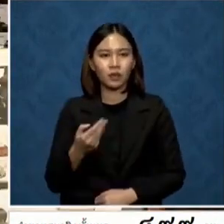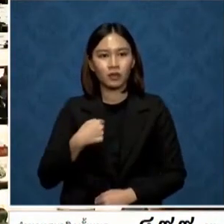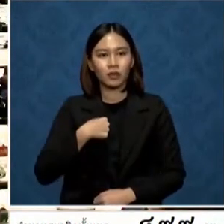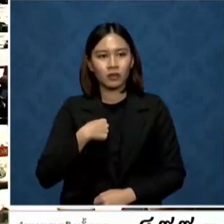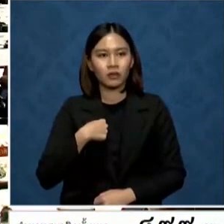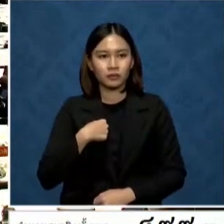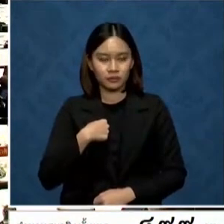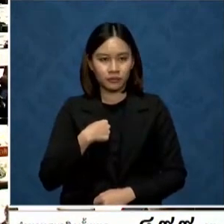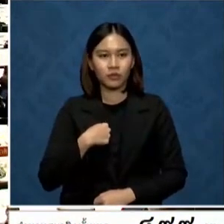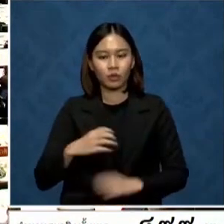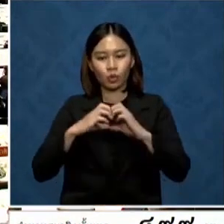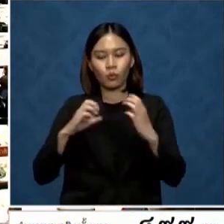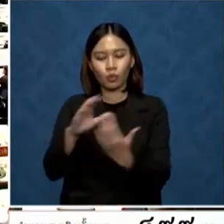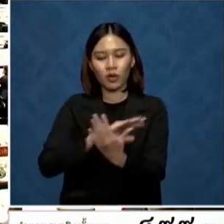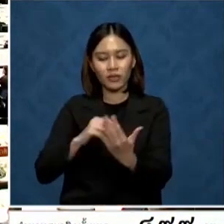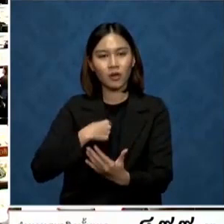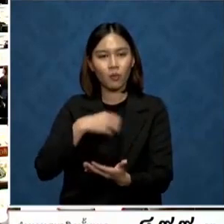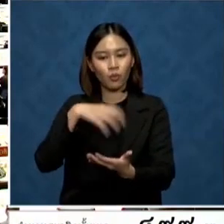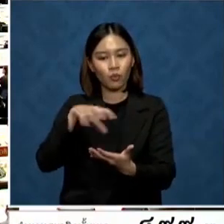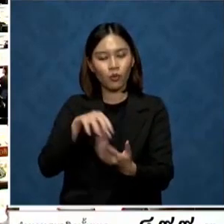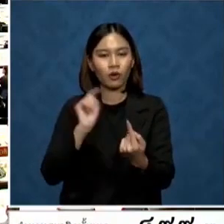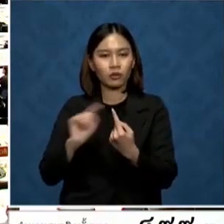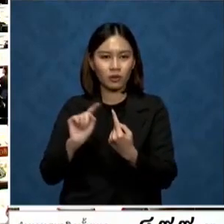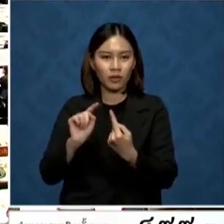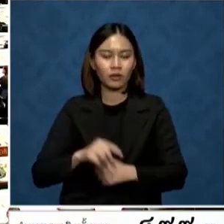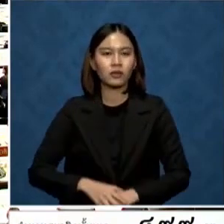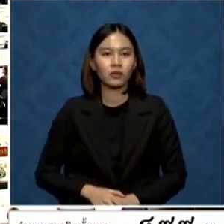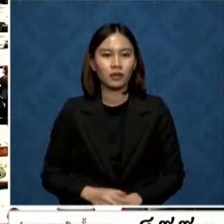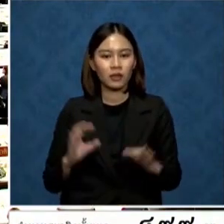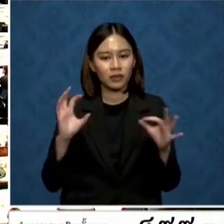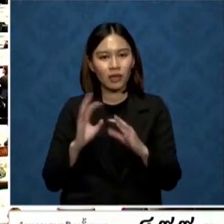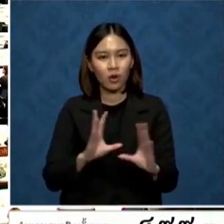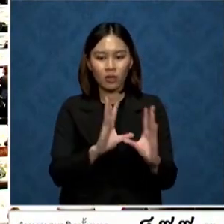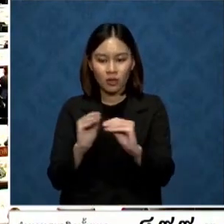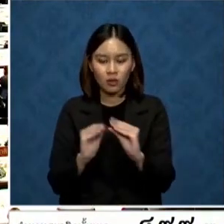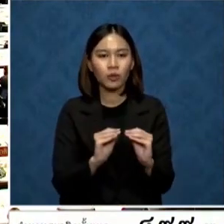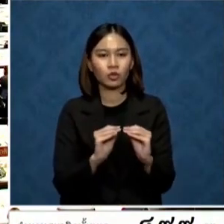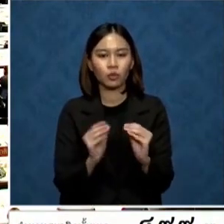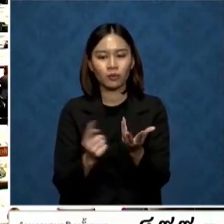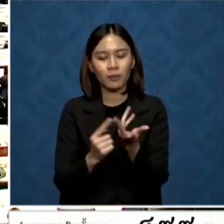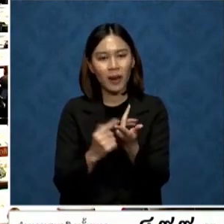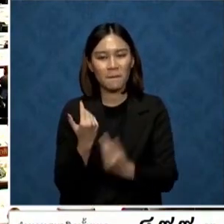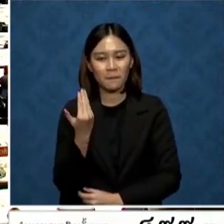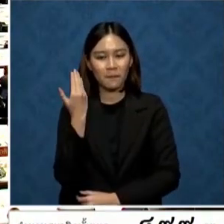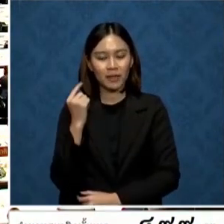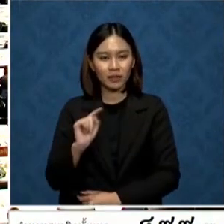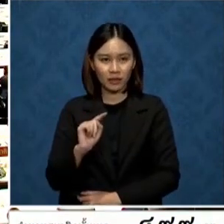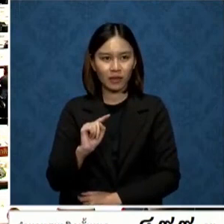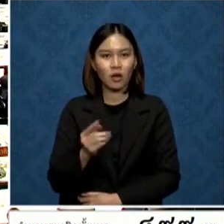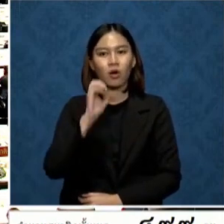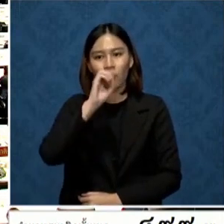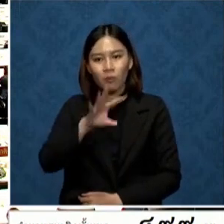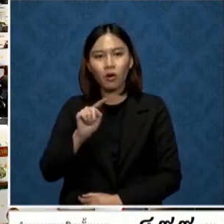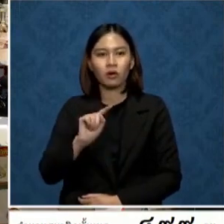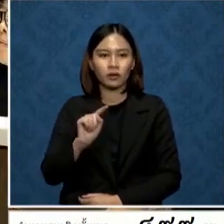สมชัยค่ะภูมิใจไทยค่ะประเด็นที่จะพูดอ่าในในต่อไปนี้นะคะเป็นเรื่องขององค์ประชุมค่ะเมื่อสักครู่นี้ขออนุญาตนะคะท่านคือท่านบอกว่า